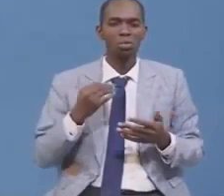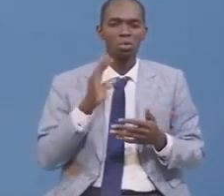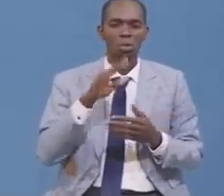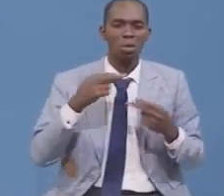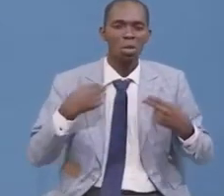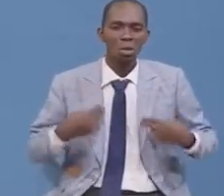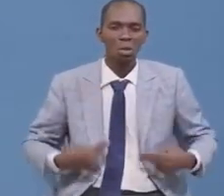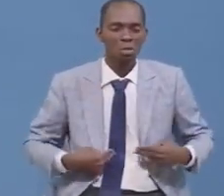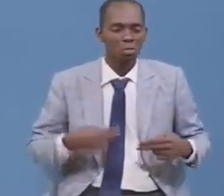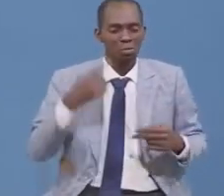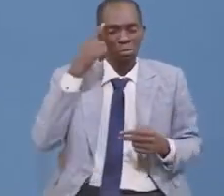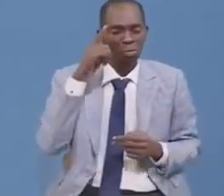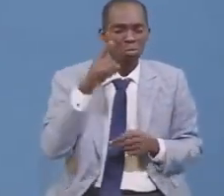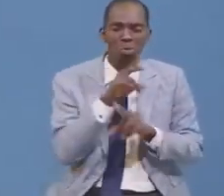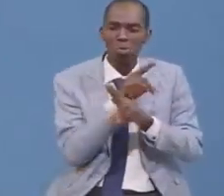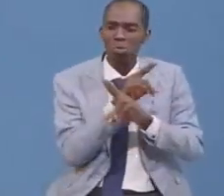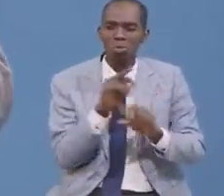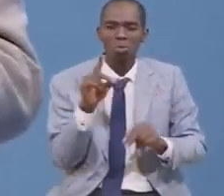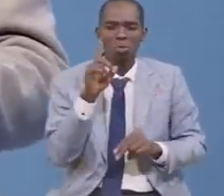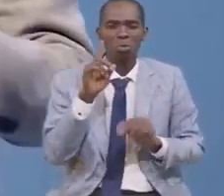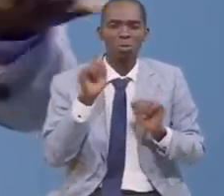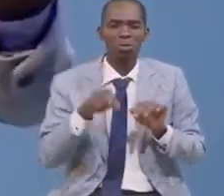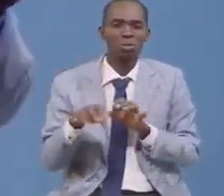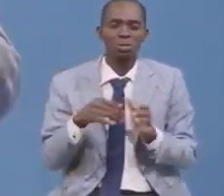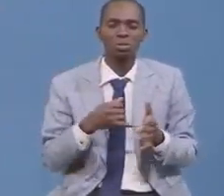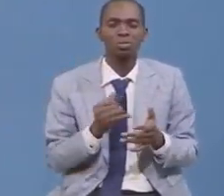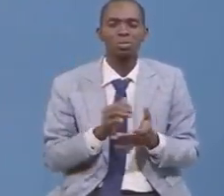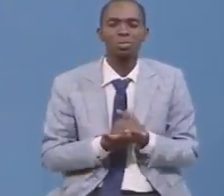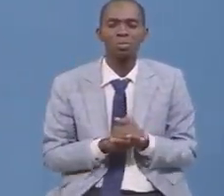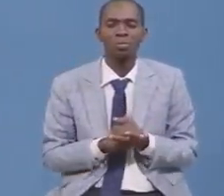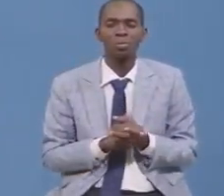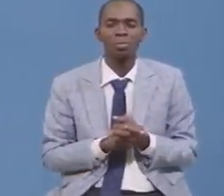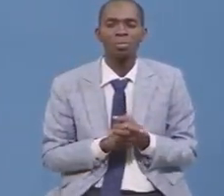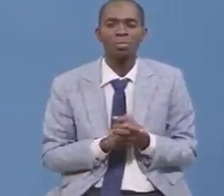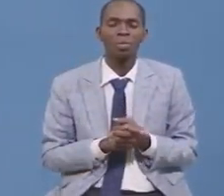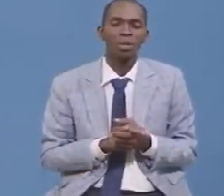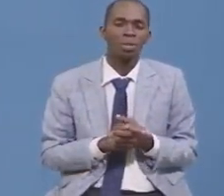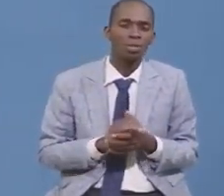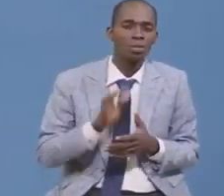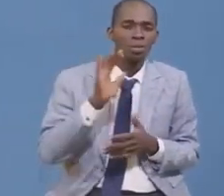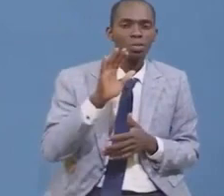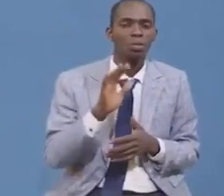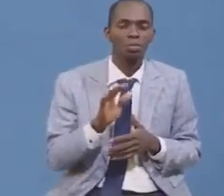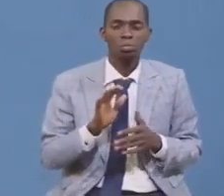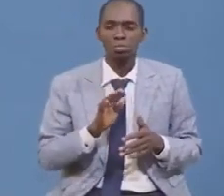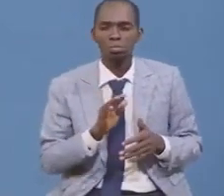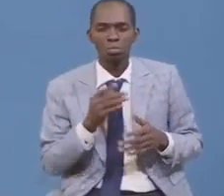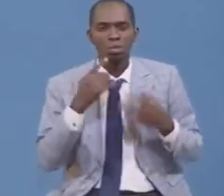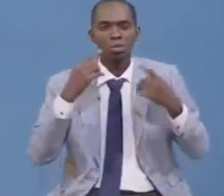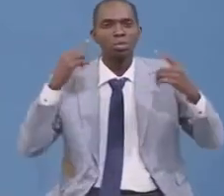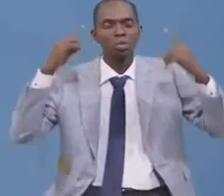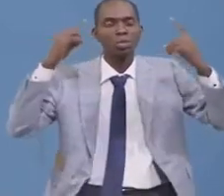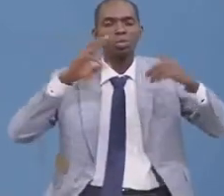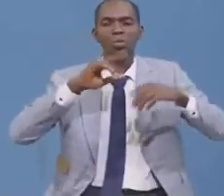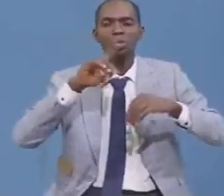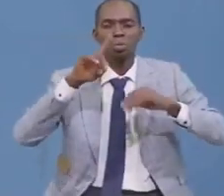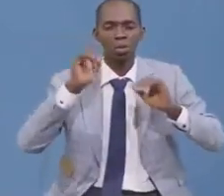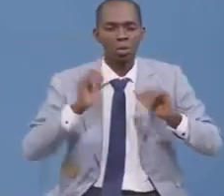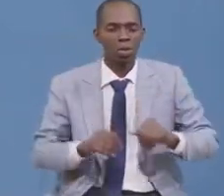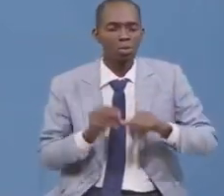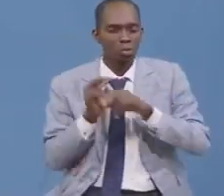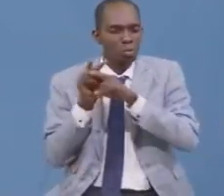మీరు కలిగి ఉన్న సంపదను వారికి వారు స్వయంగా గమనించలేరు. Your achievement, your accomplishment, nobody can watch over that for you.